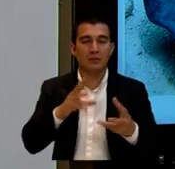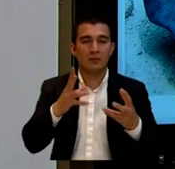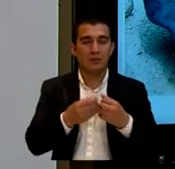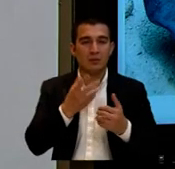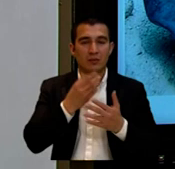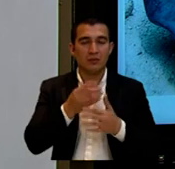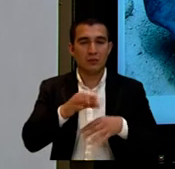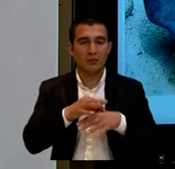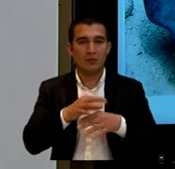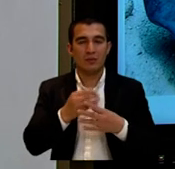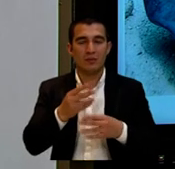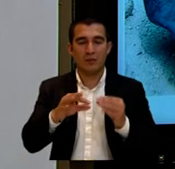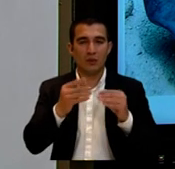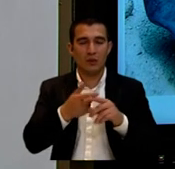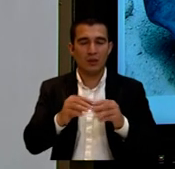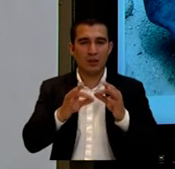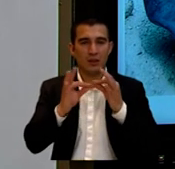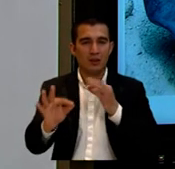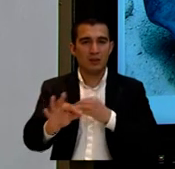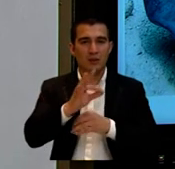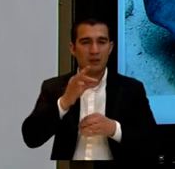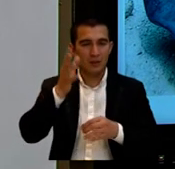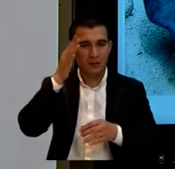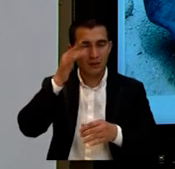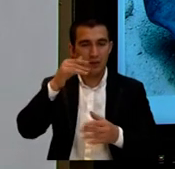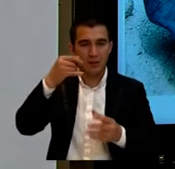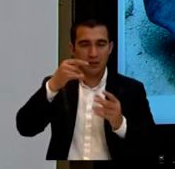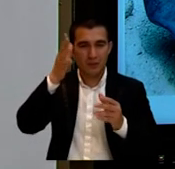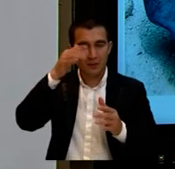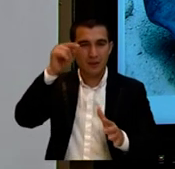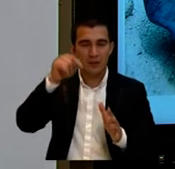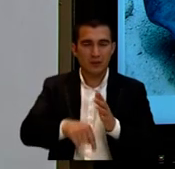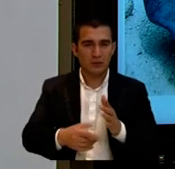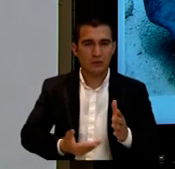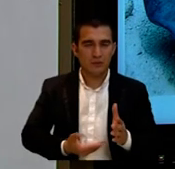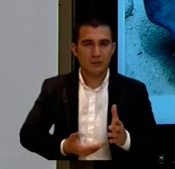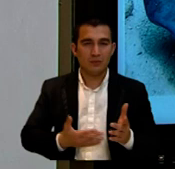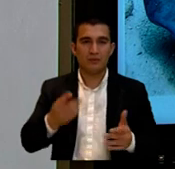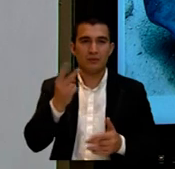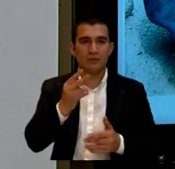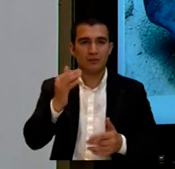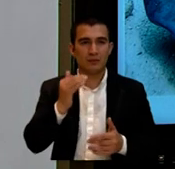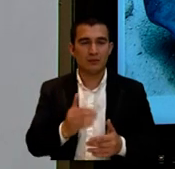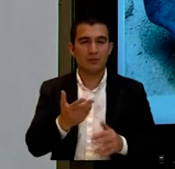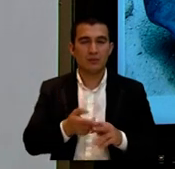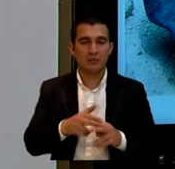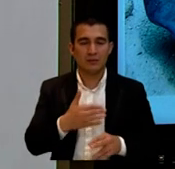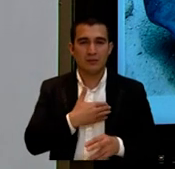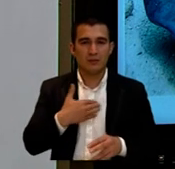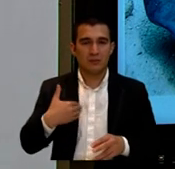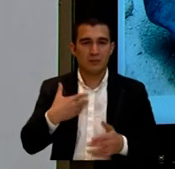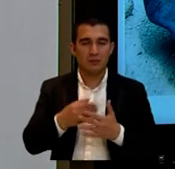тәнасы ясылашген, сөті бі де яшашы. Иккінші, көкірәк